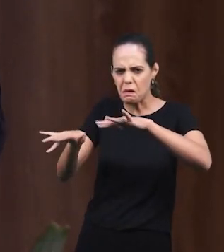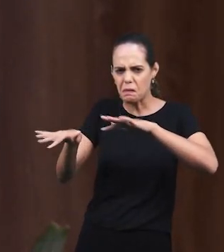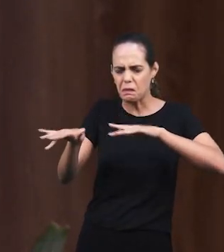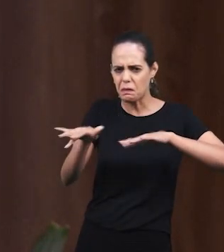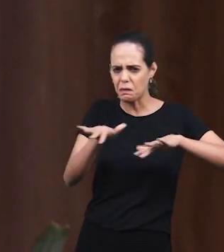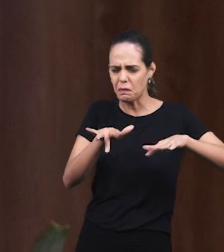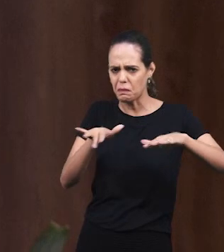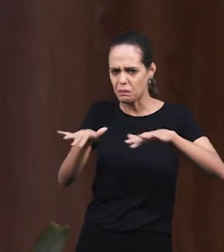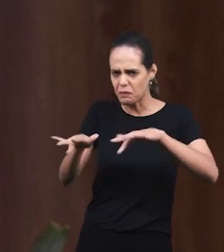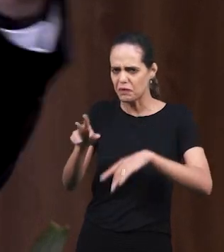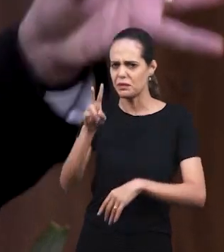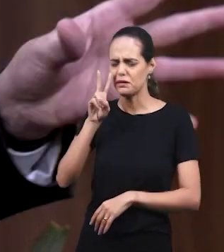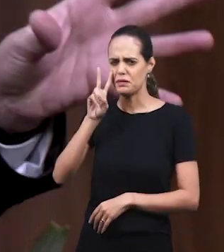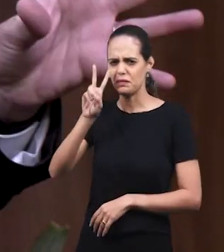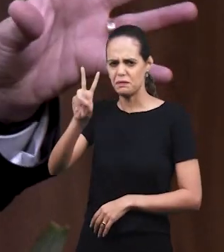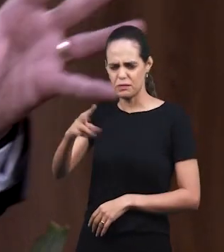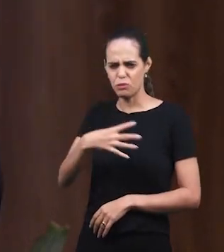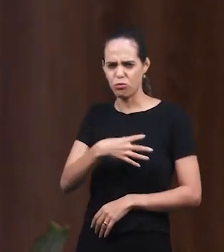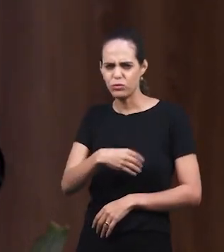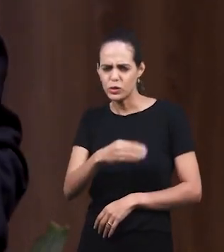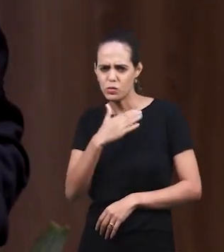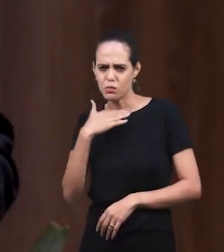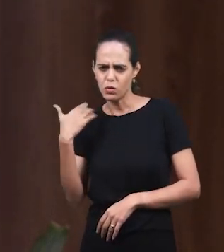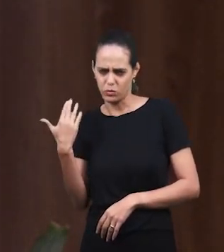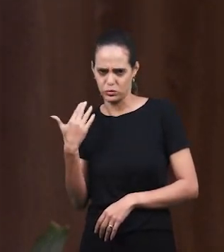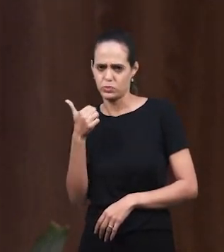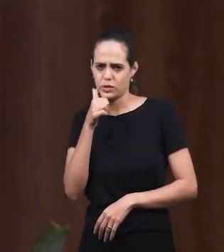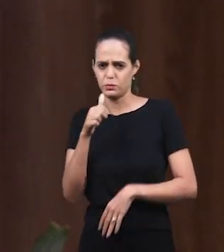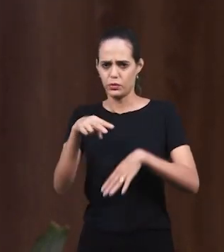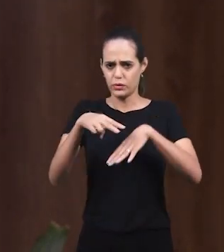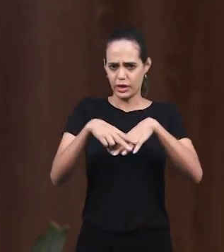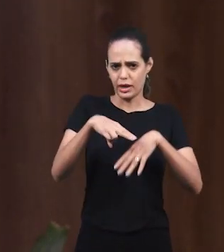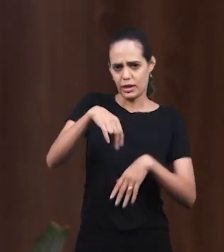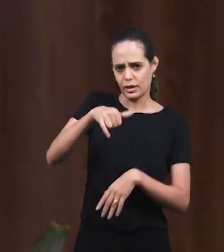défunt étant ramené pour la sépulture.